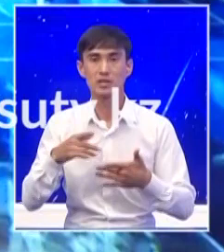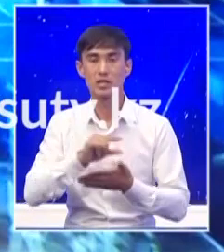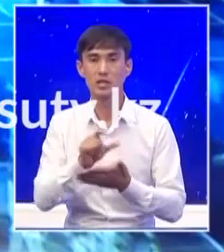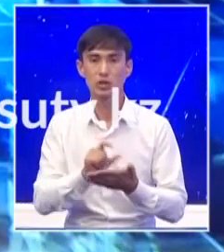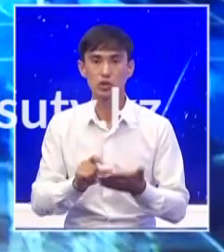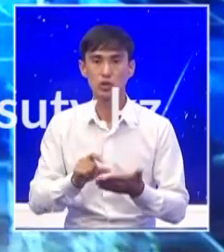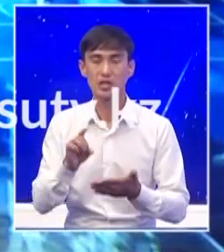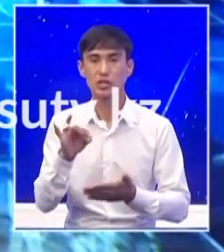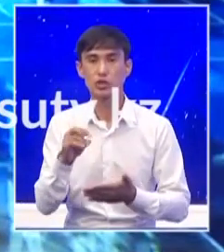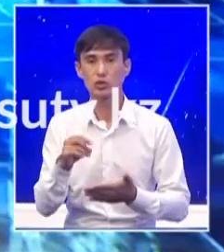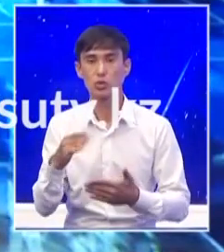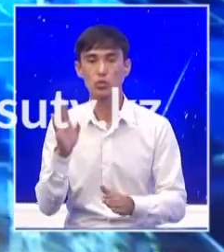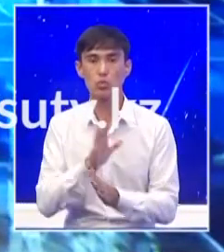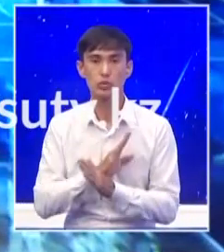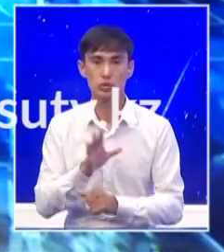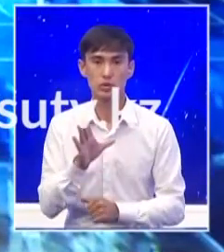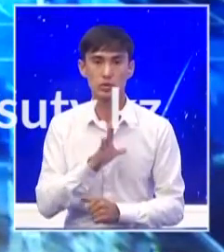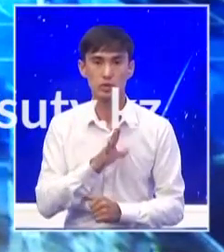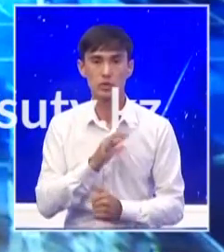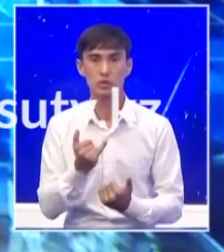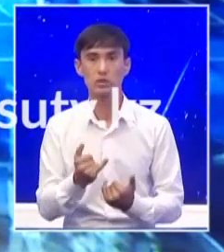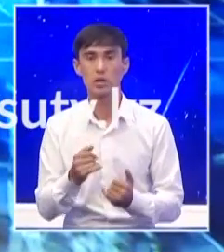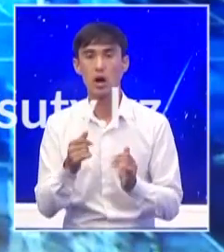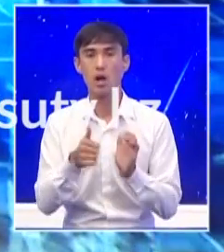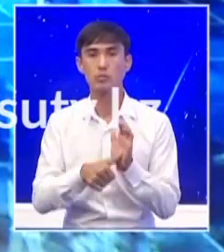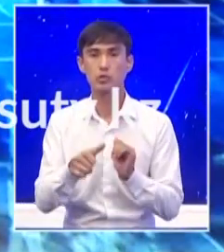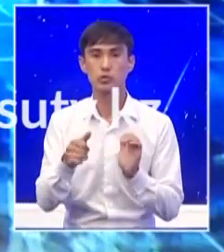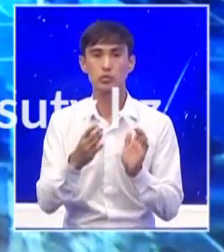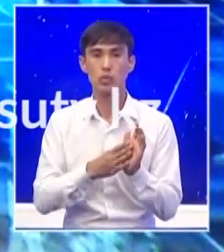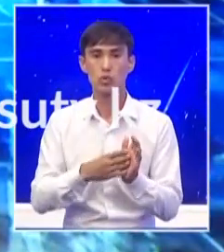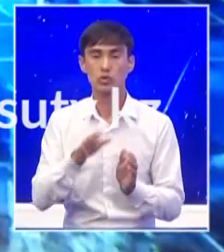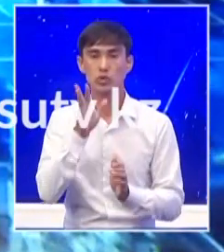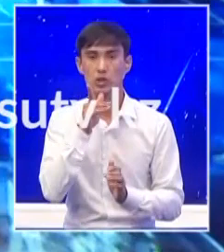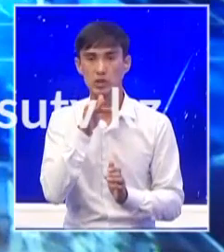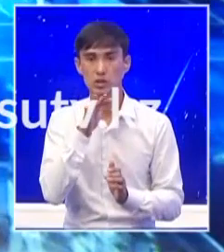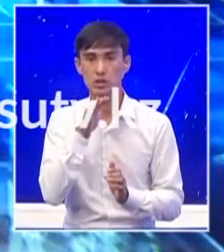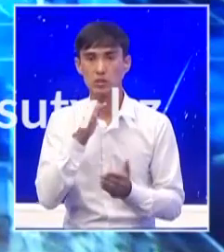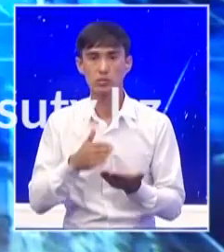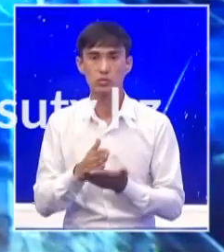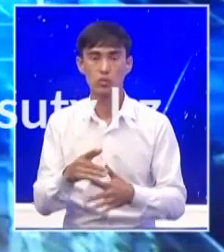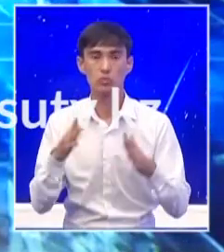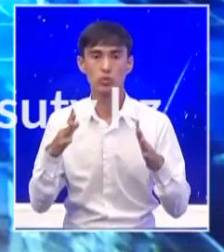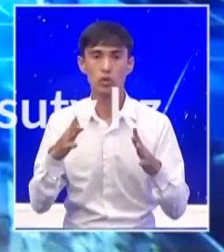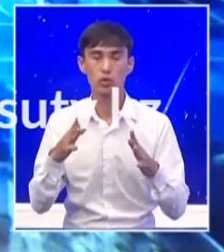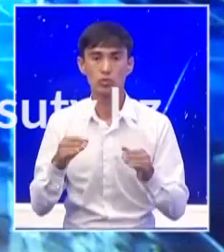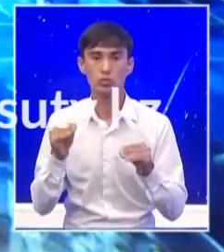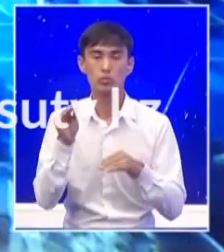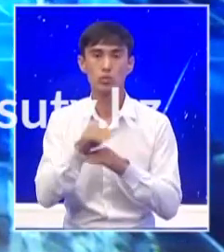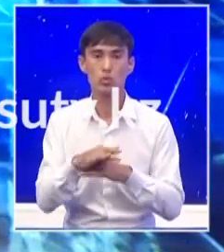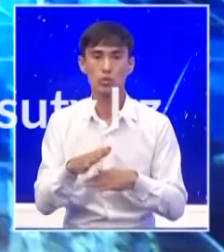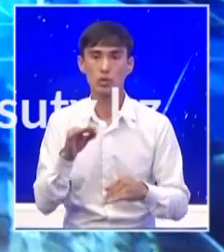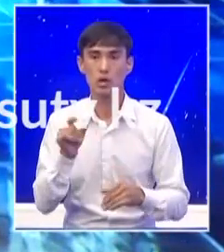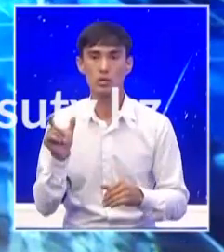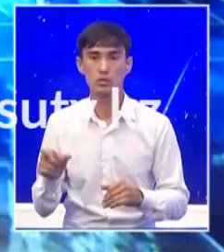озды. Белгілі драматург қоғам қайраткері 69 жаста еді. Ол театр өнеріне орасан зор үлес қосқан тұлға. Кезінде